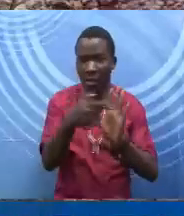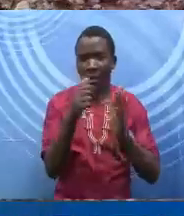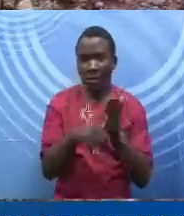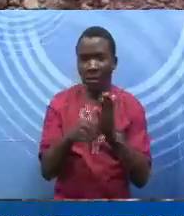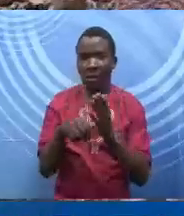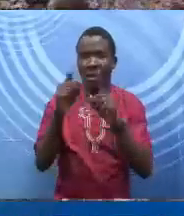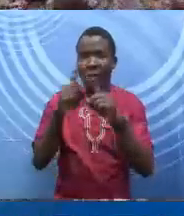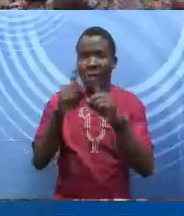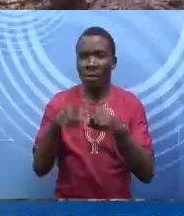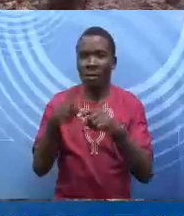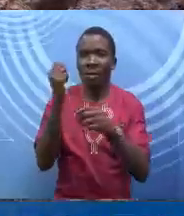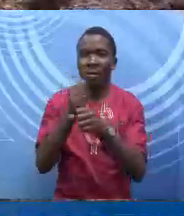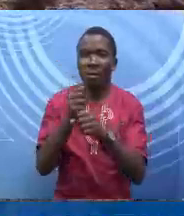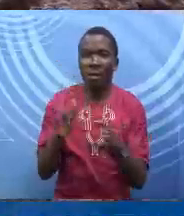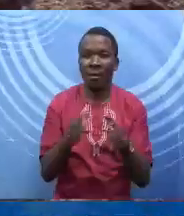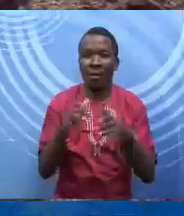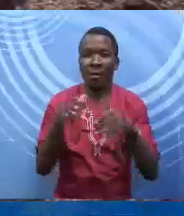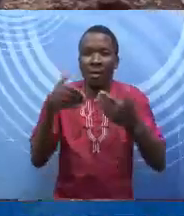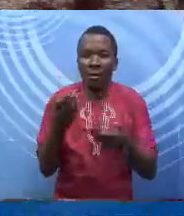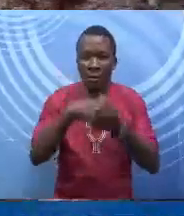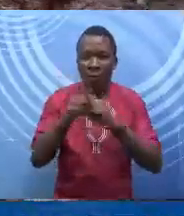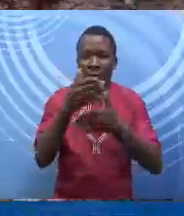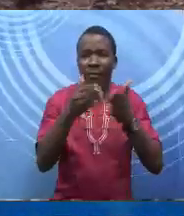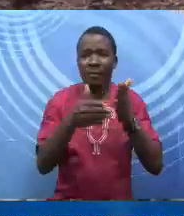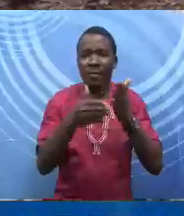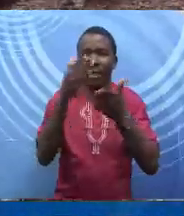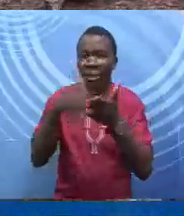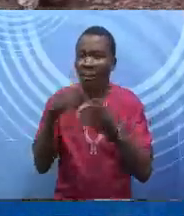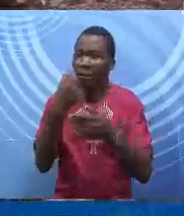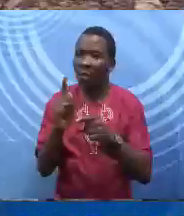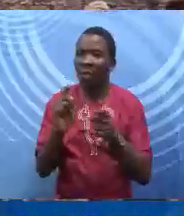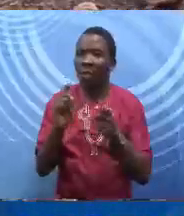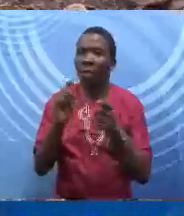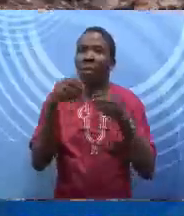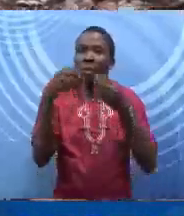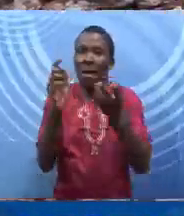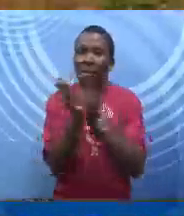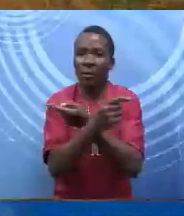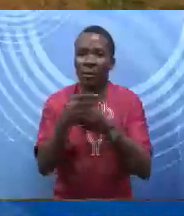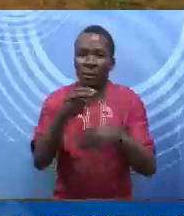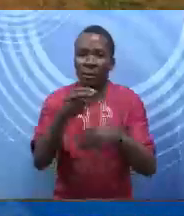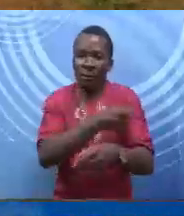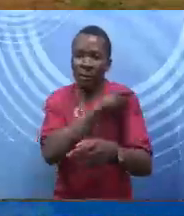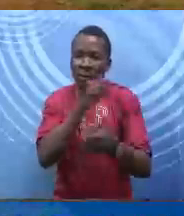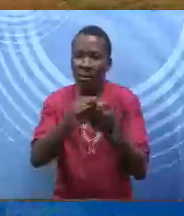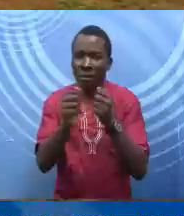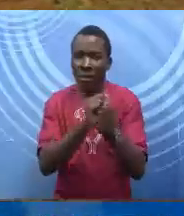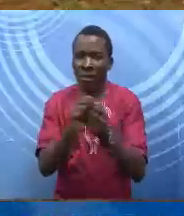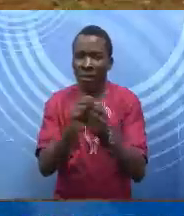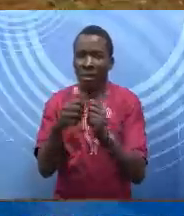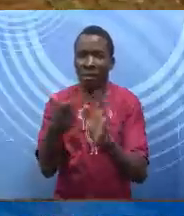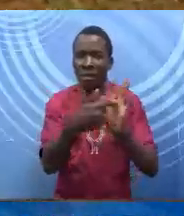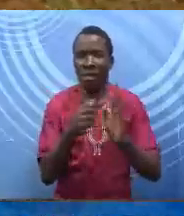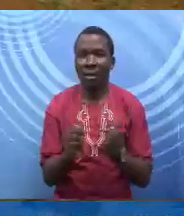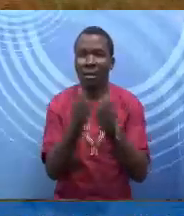baterwa n'ibikorwa ry'imihanda cyangwa se ibindi bikorwa remezo bamwe bavuga ko batahawe ingurane ku mitungo yabo yangijwe abandi bagaragaza ingaruka n'ibibazo batewe n'ibyo